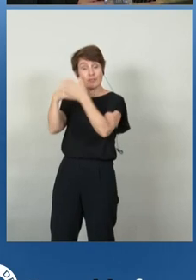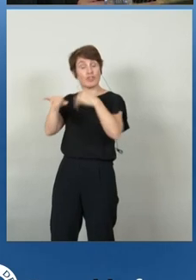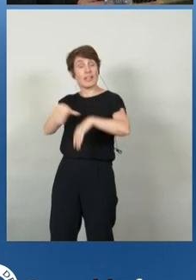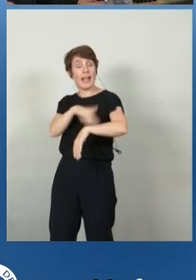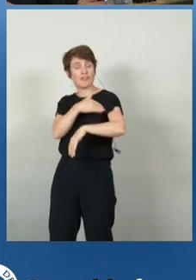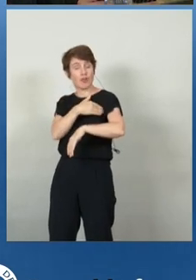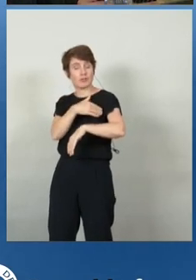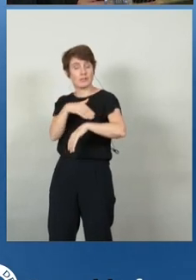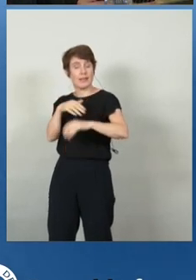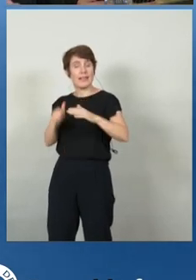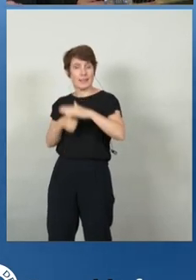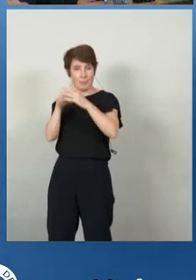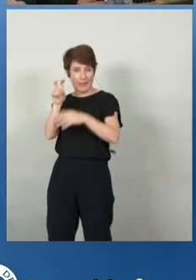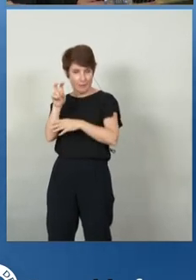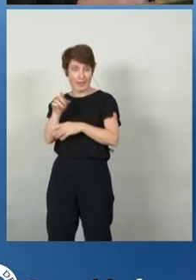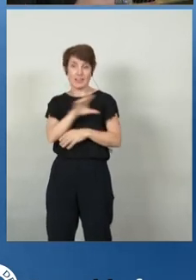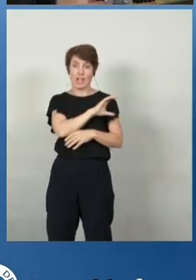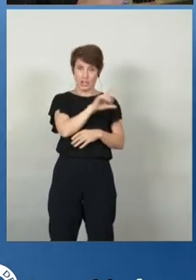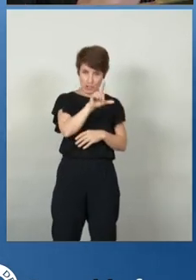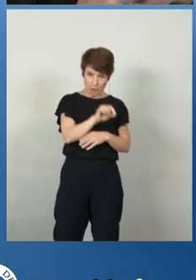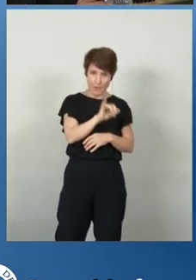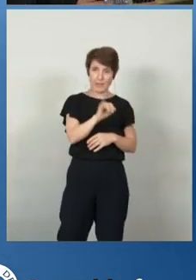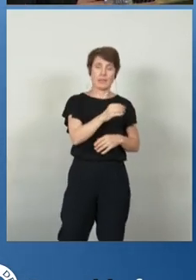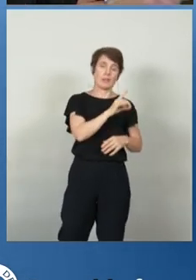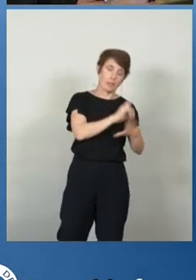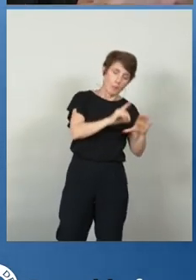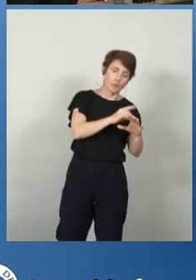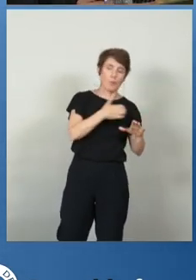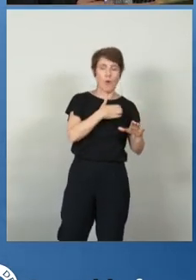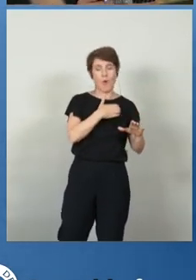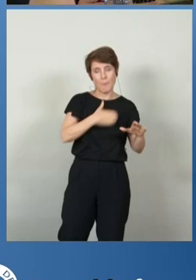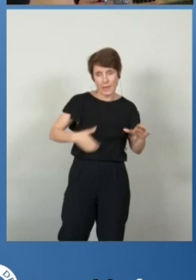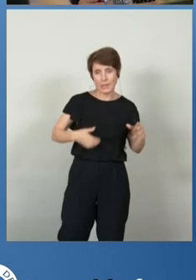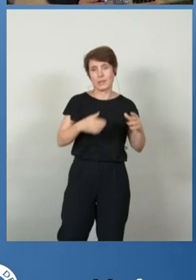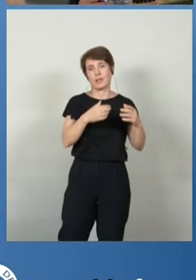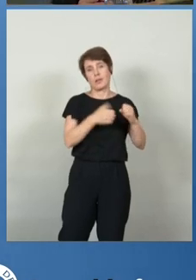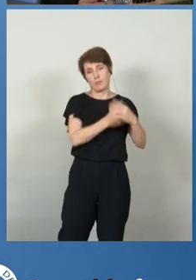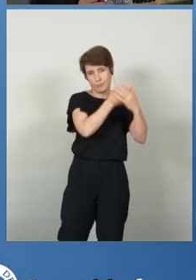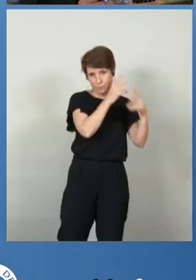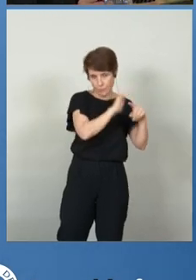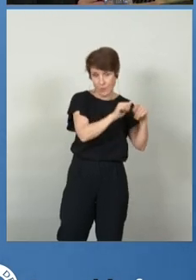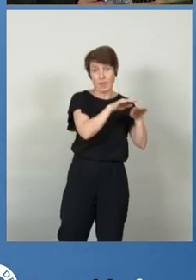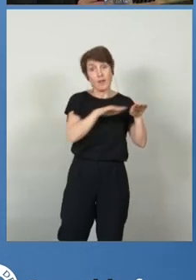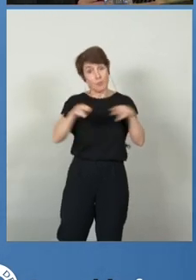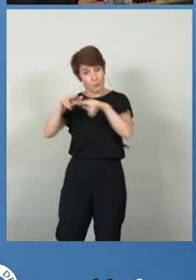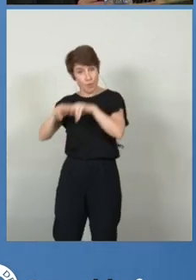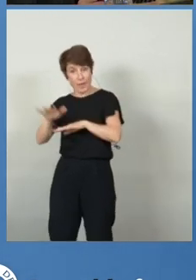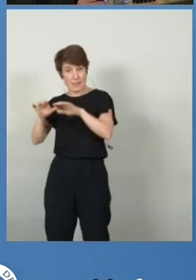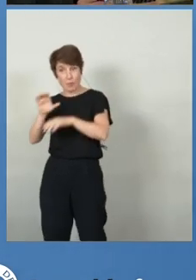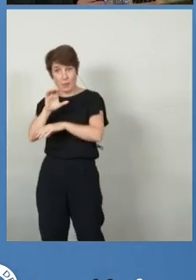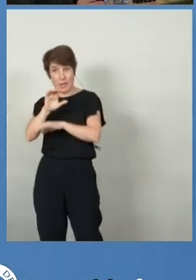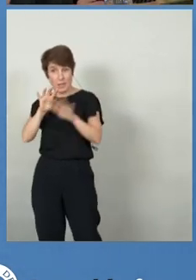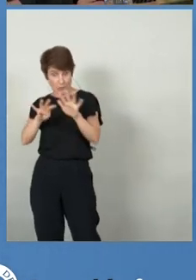120 portée par les collectivités porteuses mais aussi plus de 99 portées et mis en place par les entreprises ou encore